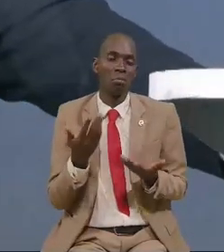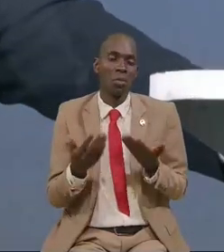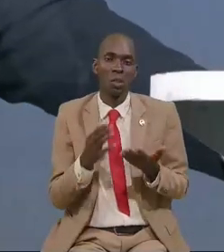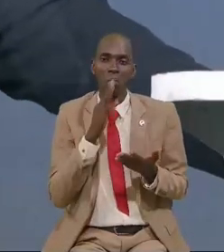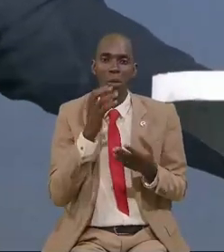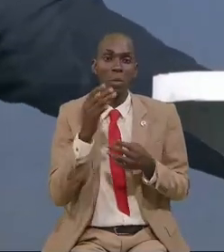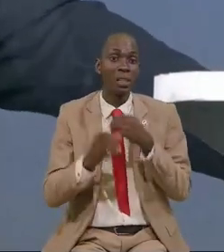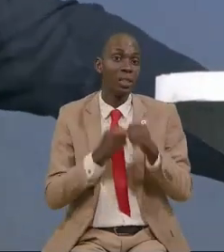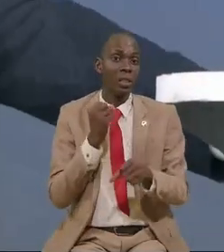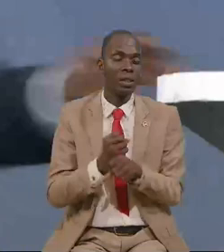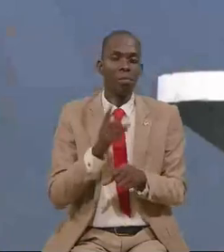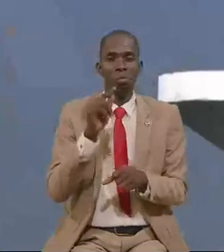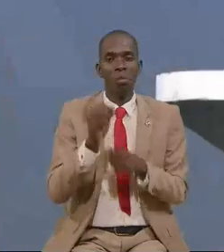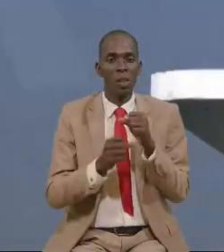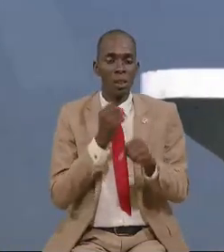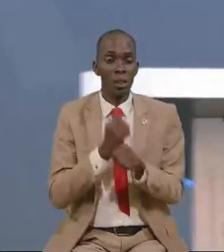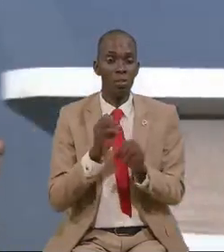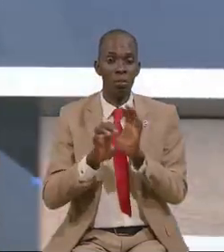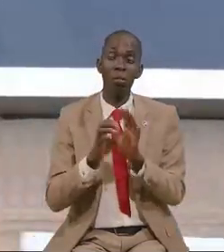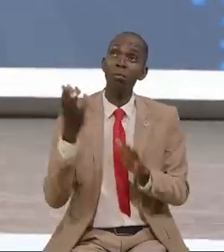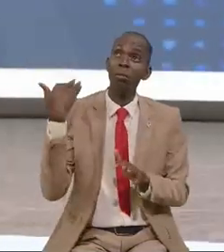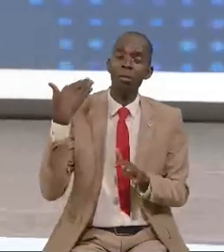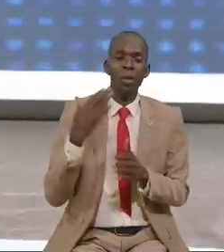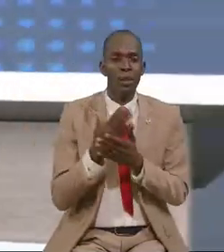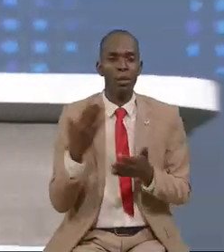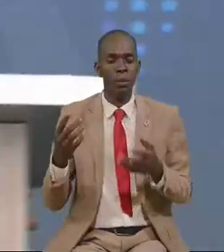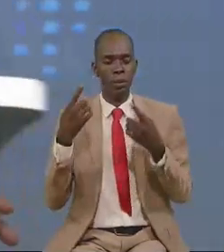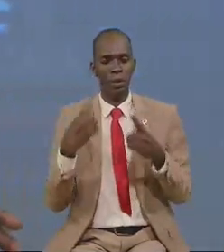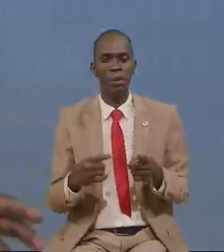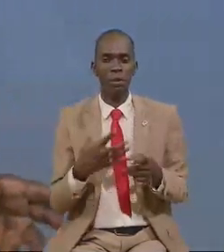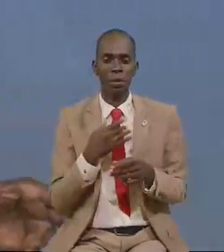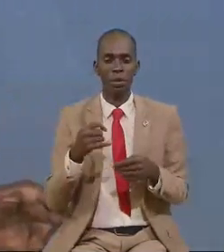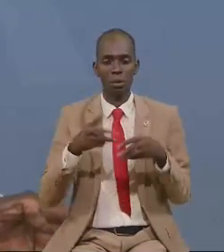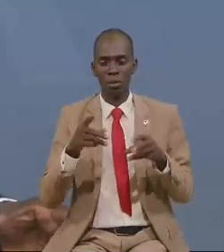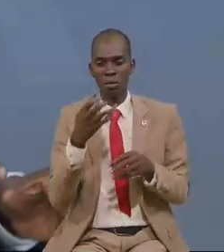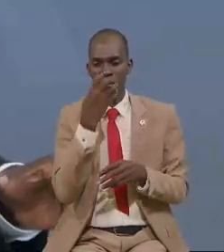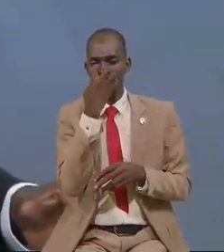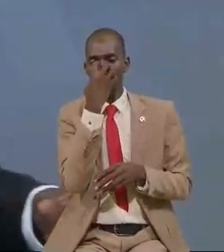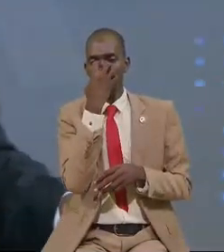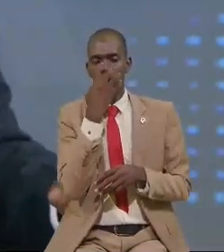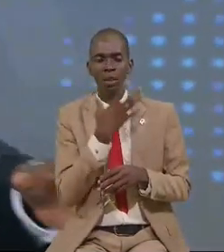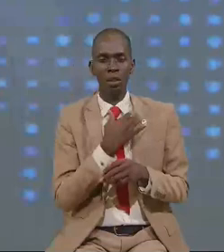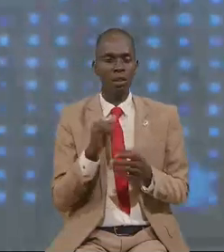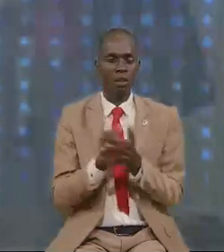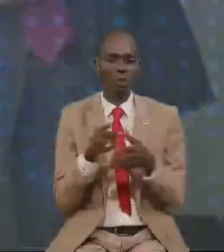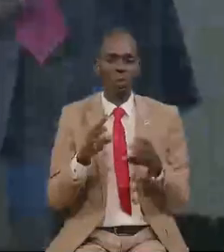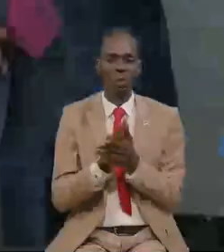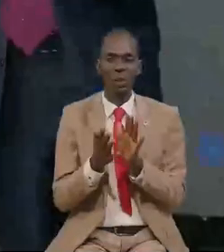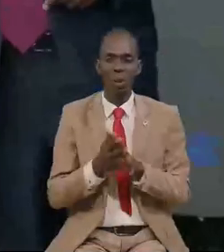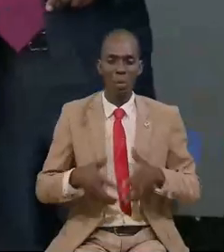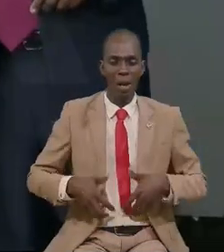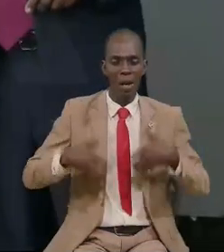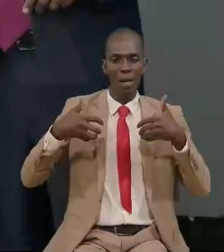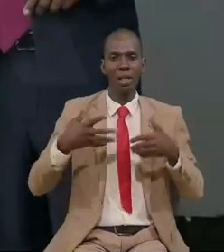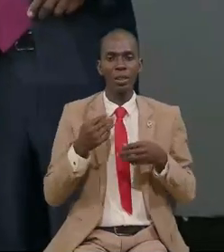Quand ils avaient 20 ans, quelque chose est arrivé et la mère de Dieu renfloue la mine, la mère se fâche.